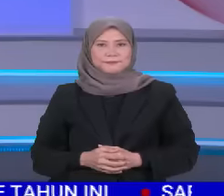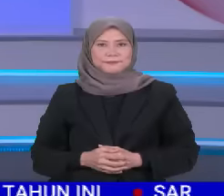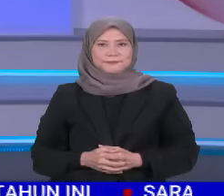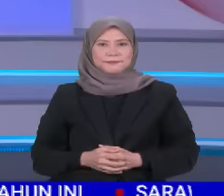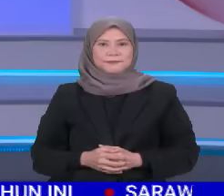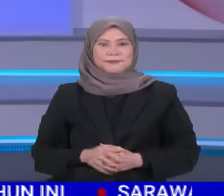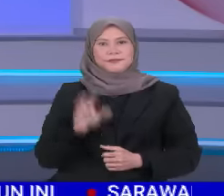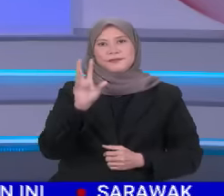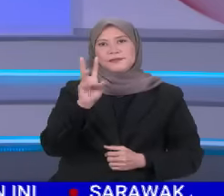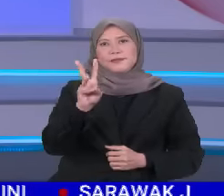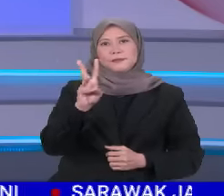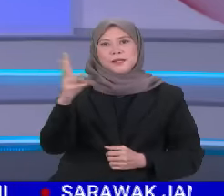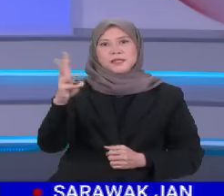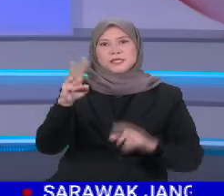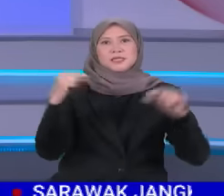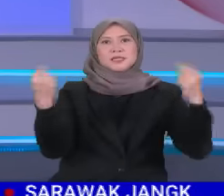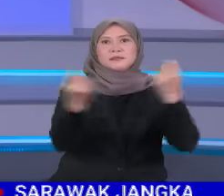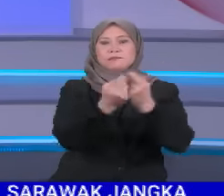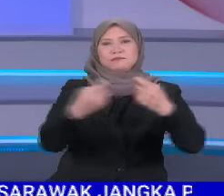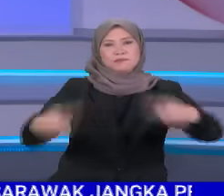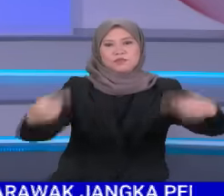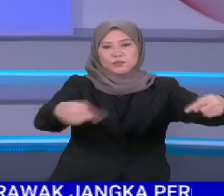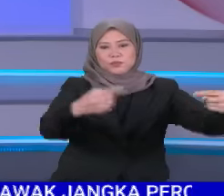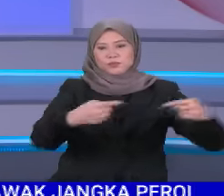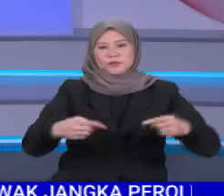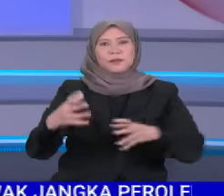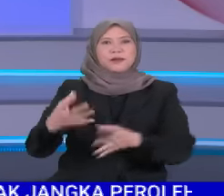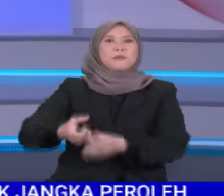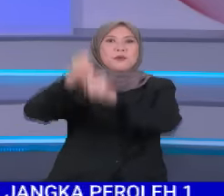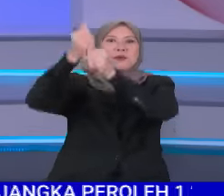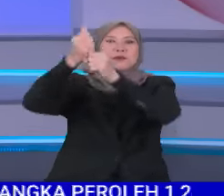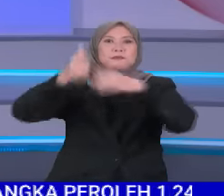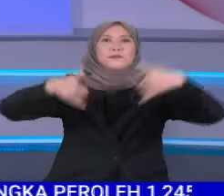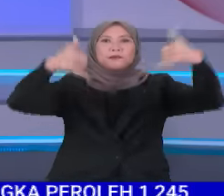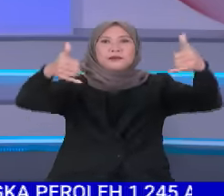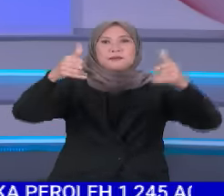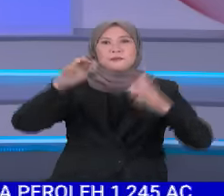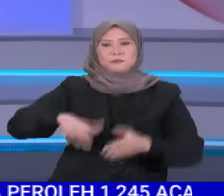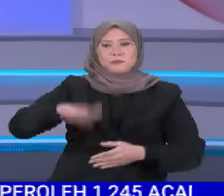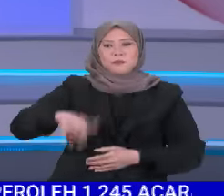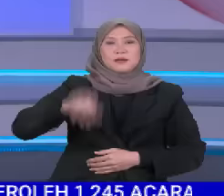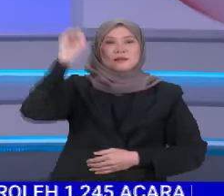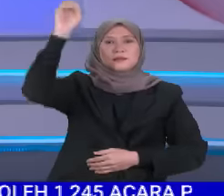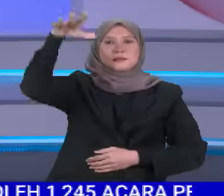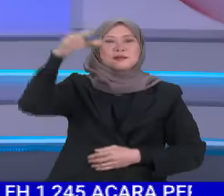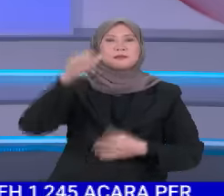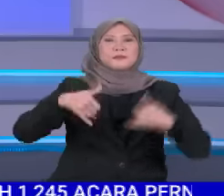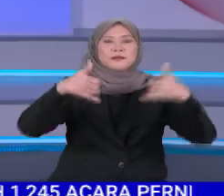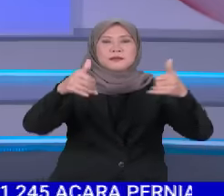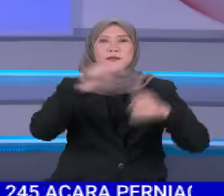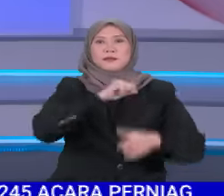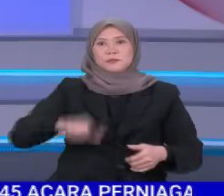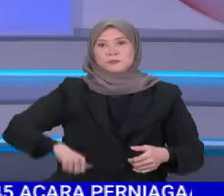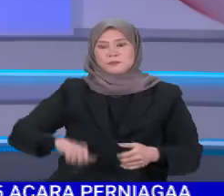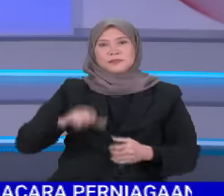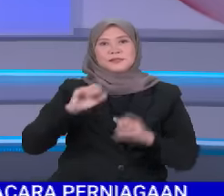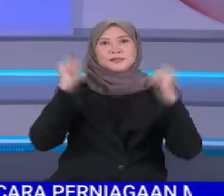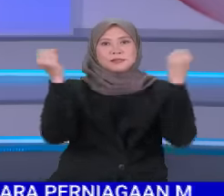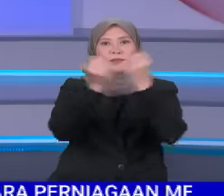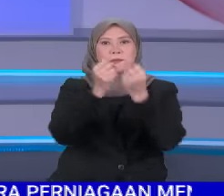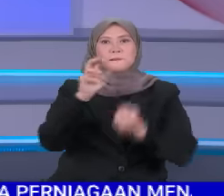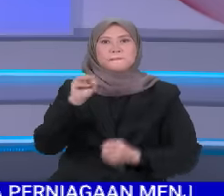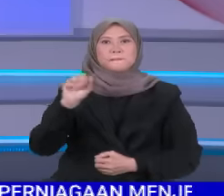sebanyak 16 pasukan bahkan berempat sesama sendiri bagi yang pola keranjang piala Agung 2022 yang akan berlangsung di